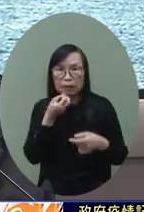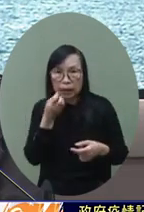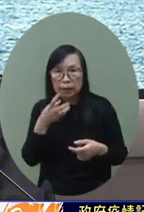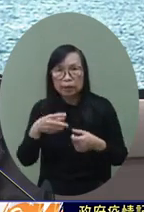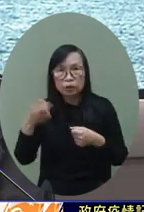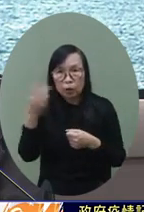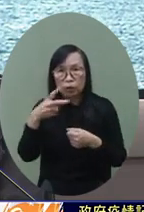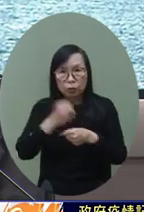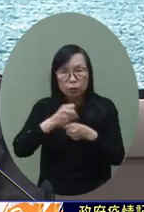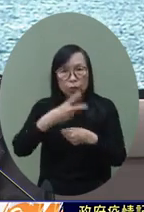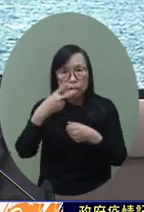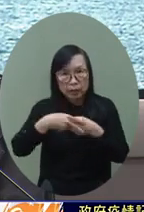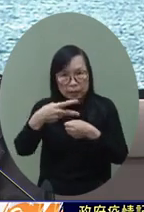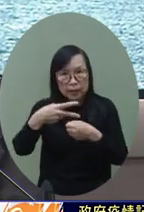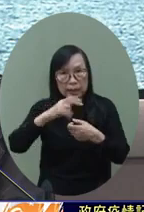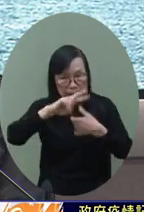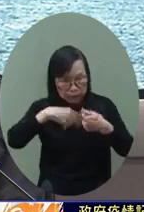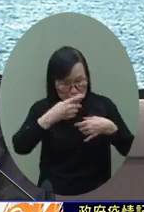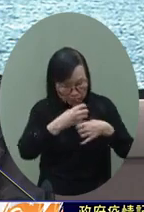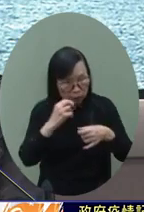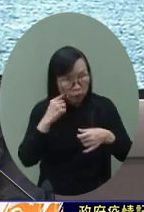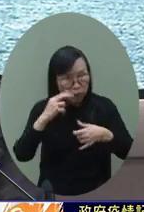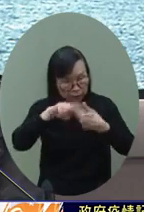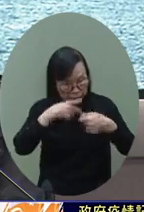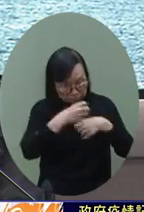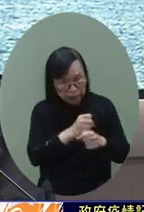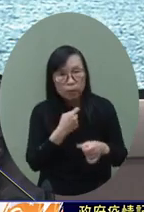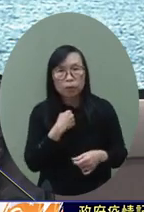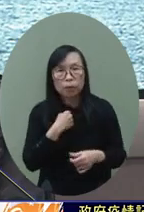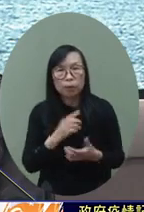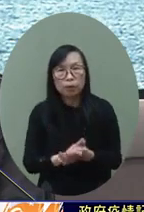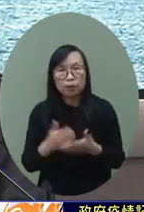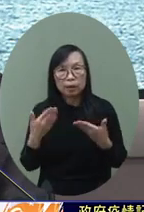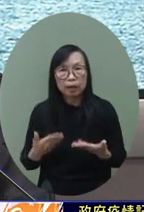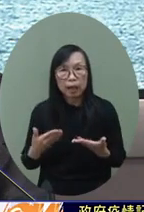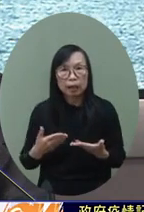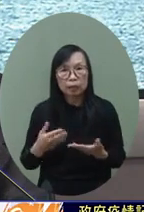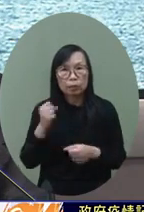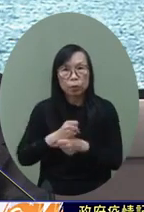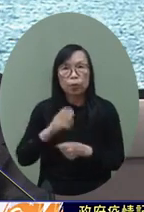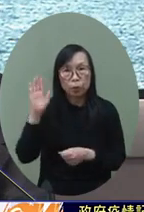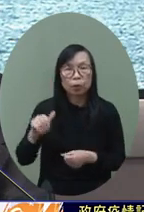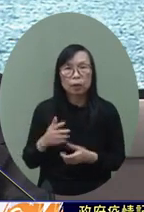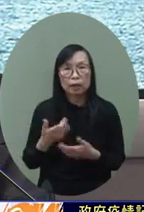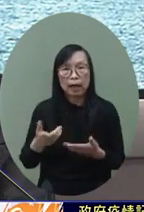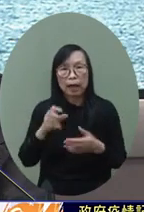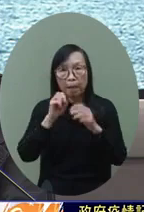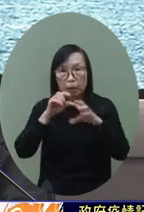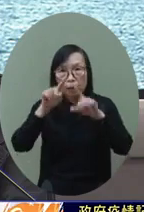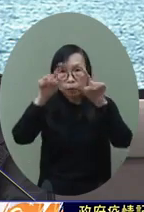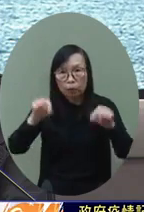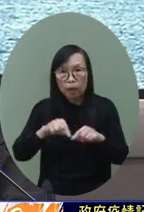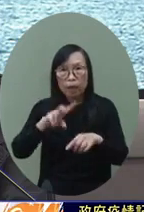嗰個大廈進行多次強制檢測，咁所以呢個我哋都係會進行噶啦，咁所以睇下呢個結果翻嚟會唔